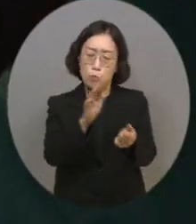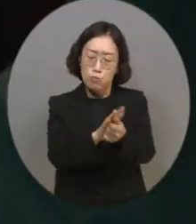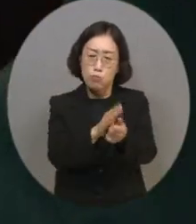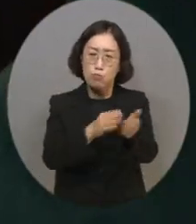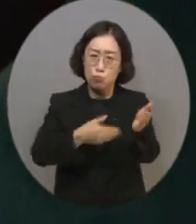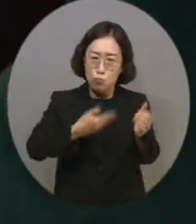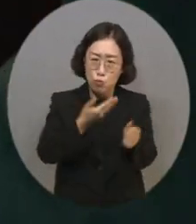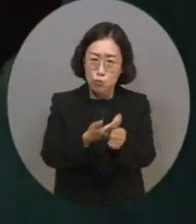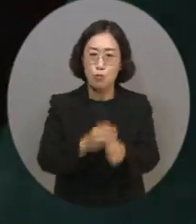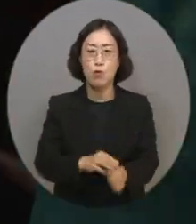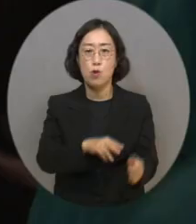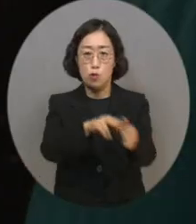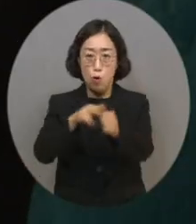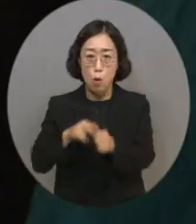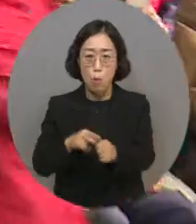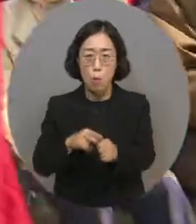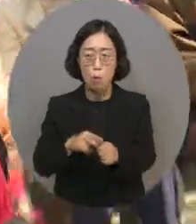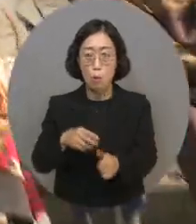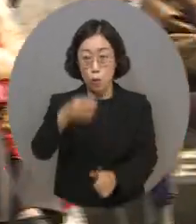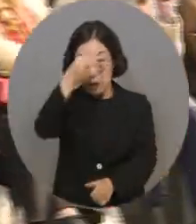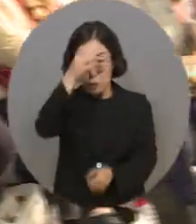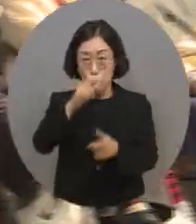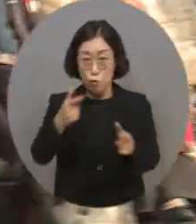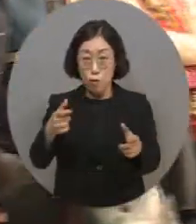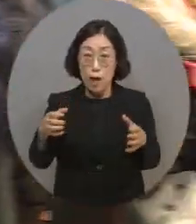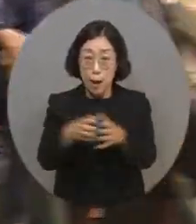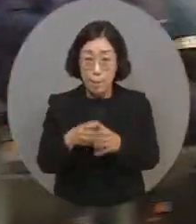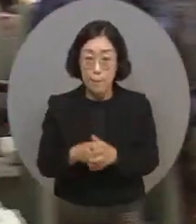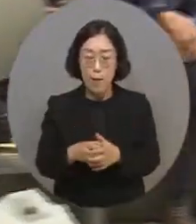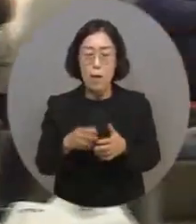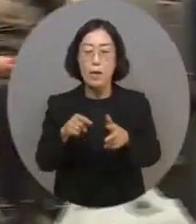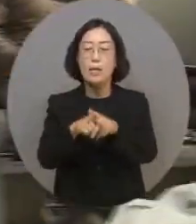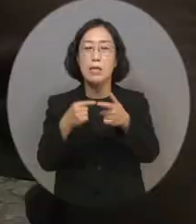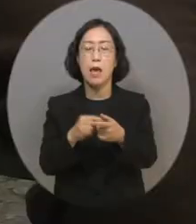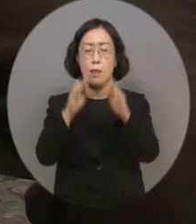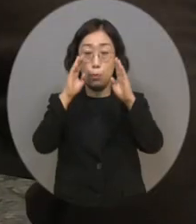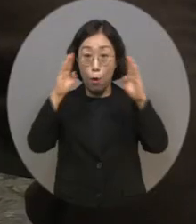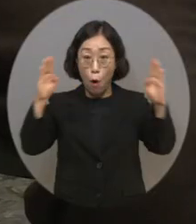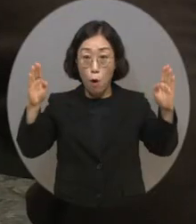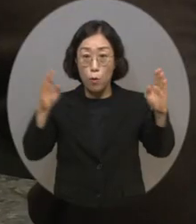정보와 보조서비스 기술을 접하며 서로를 이해하는 시간으로